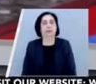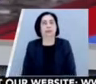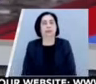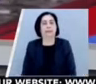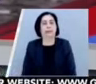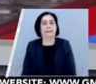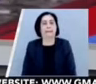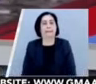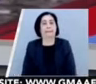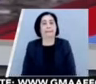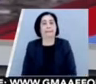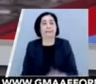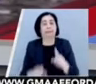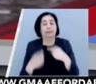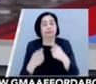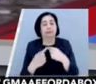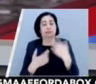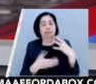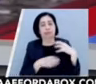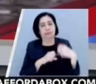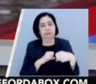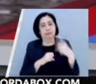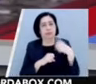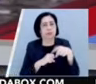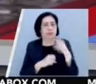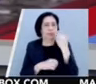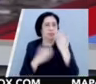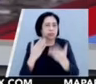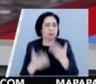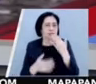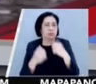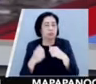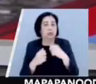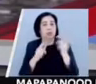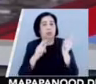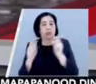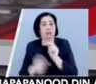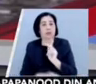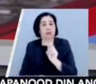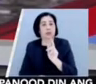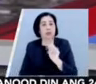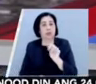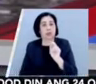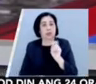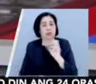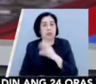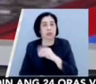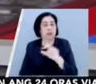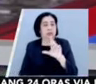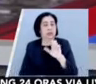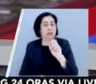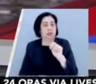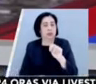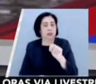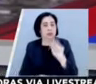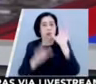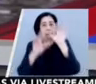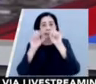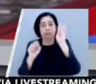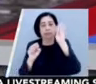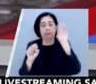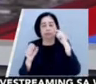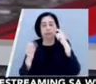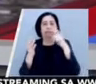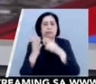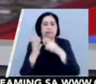sa gitna ng pagluluksa para sa mga nasawi sa bagong Christine at Leon kinilala ni Pangulong Bongbong Marcos na di